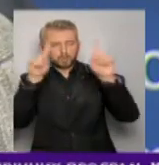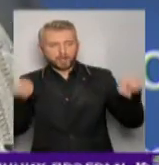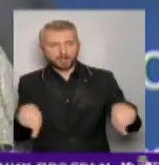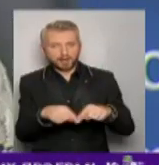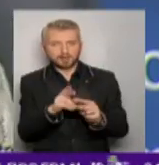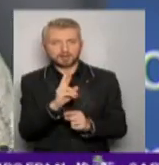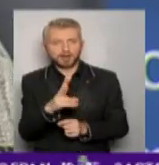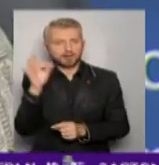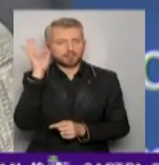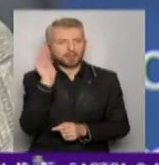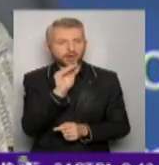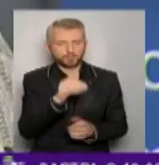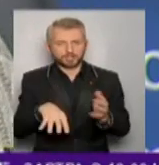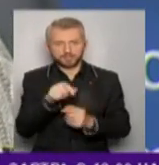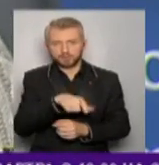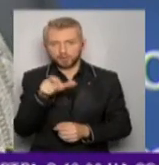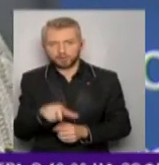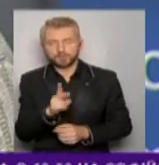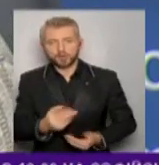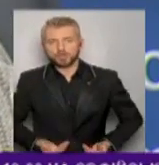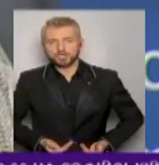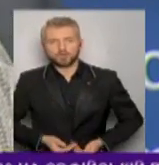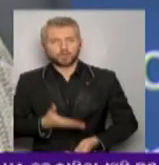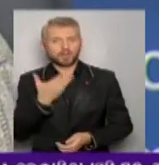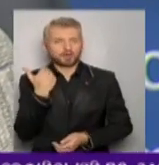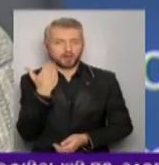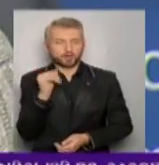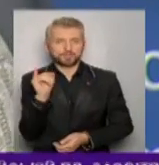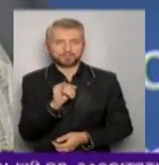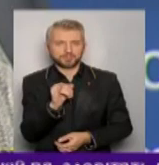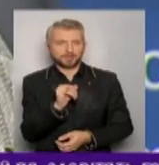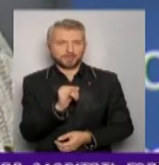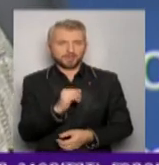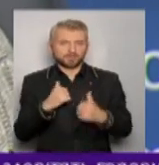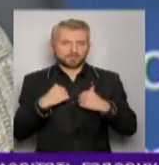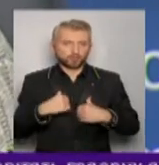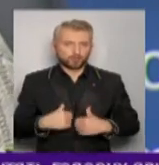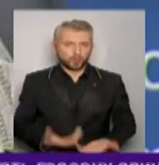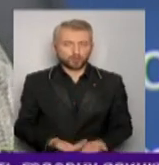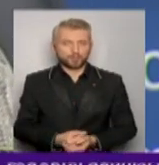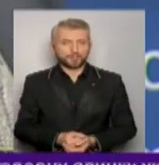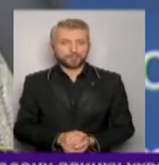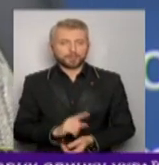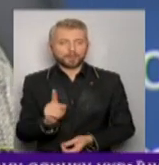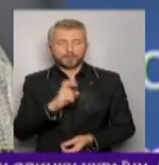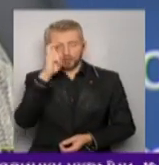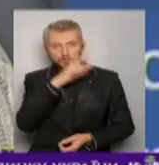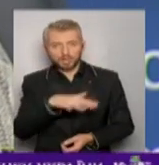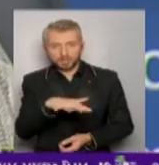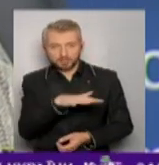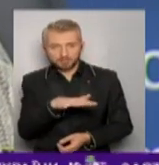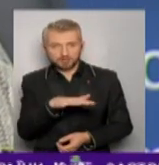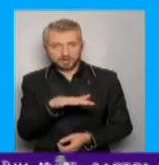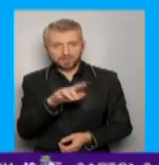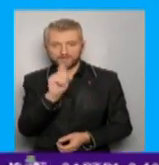нагадування всім людям, які живуть легко і безтурботно, що в країні все, війна